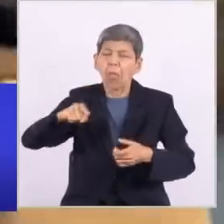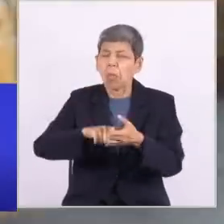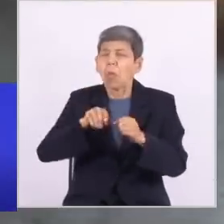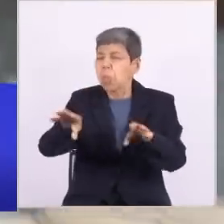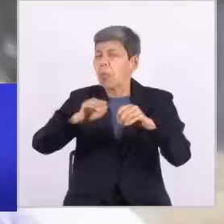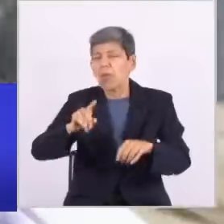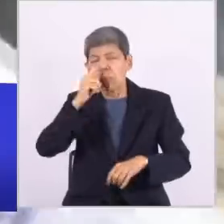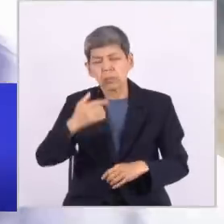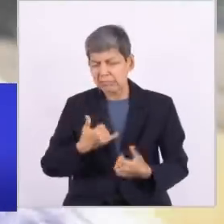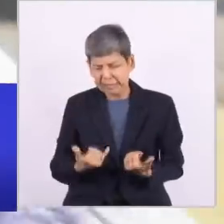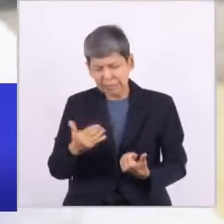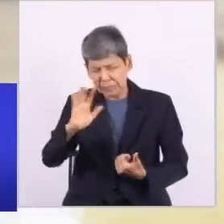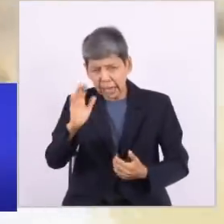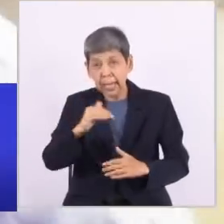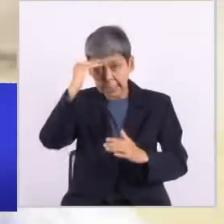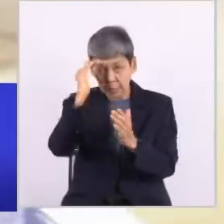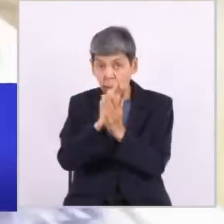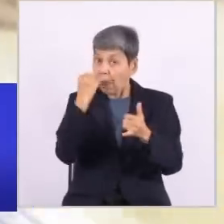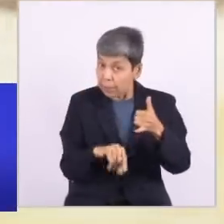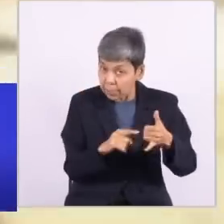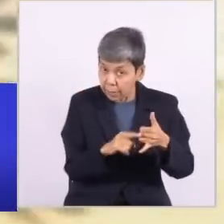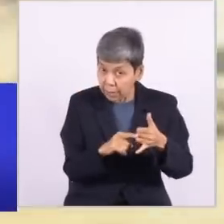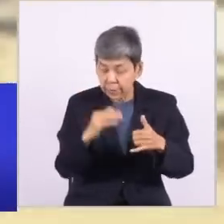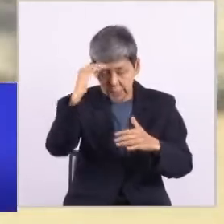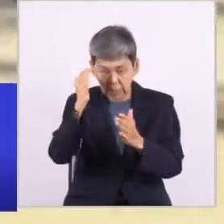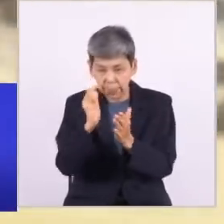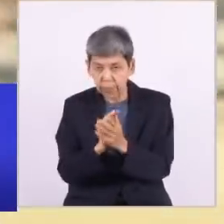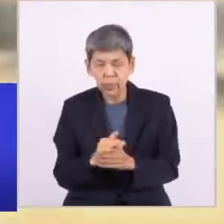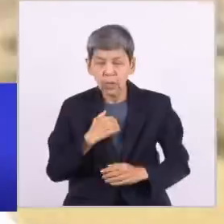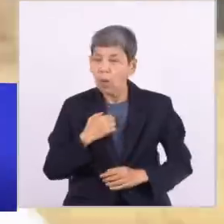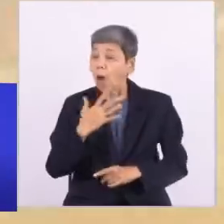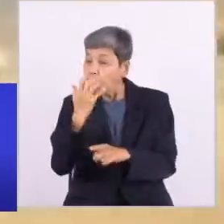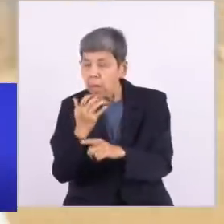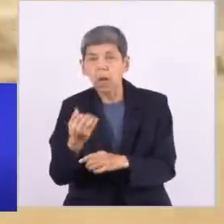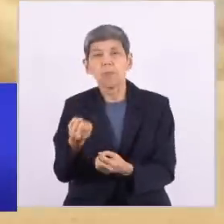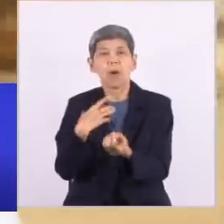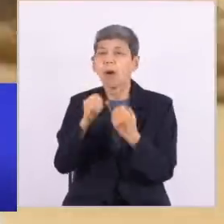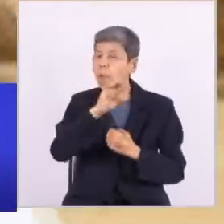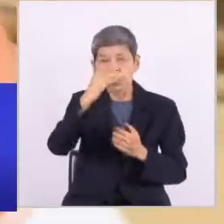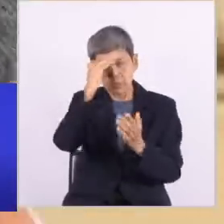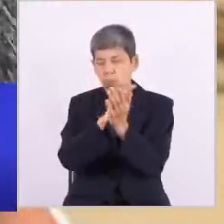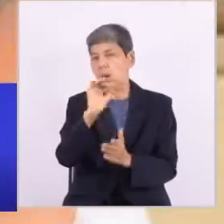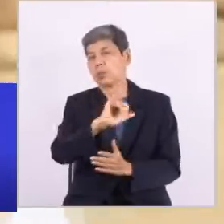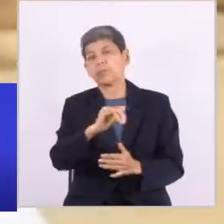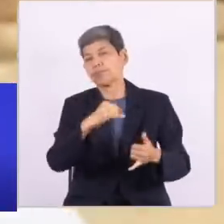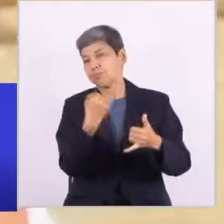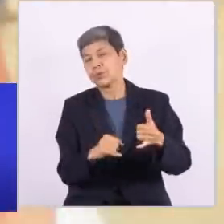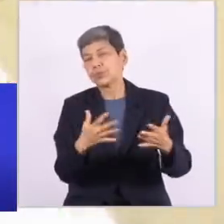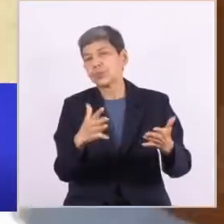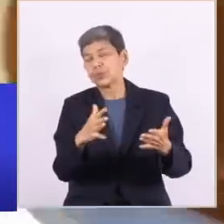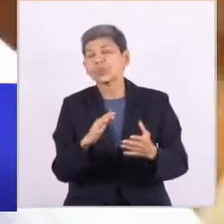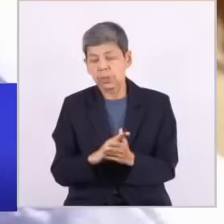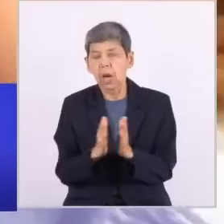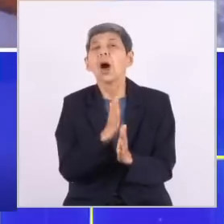าอ้างอย่างนั้นนะคะ นี่นะครับส่วนตำรวจเอาผิดไหมตำรวจก็บอกว่าเนี่ยยังไม่มีผู้เสียหายเข้ามาแจ้งก็เลยยังเอาผิดไม่ได้